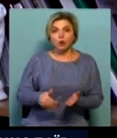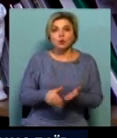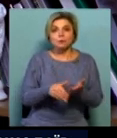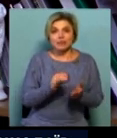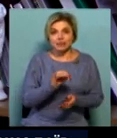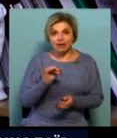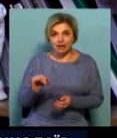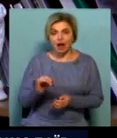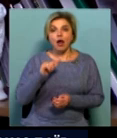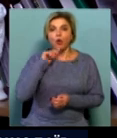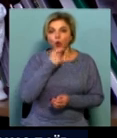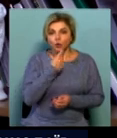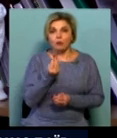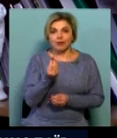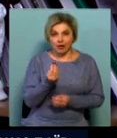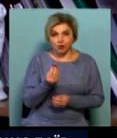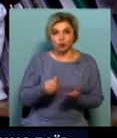субсидії, зекономлена частина субсидії,